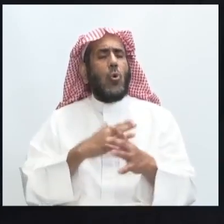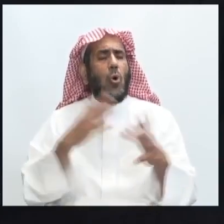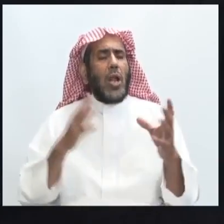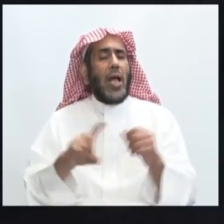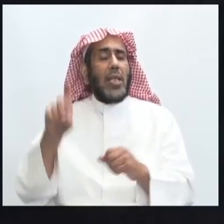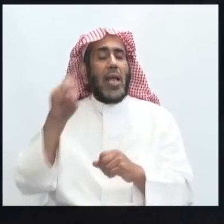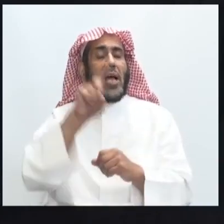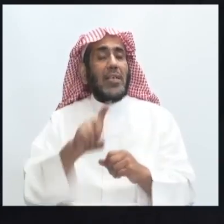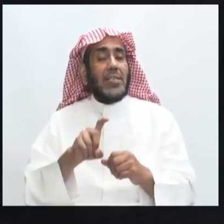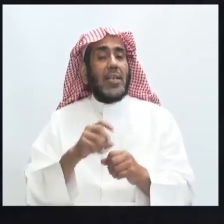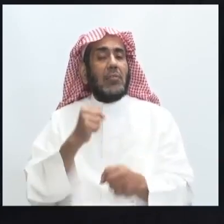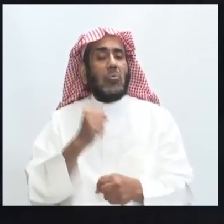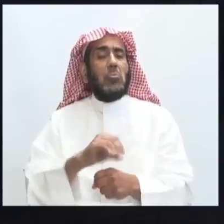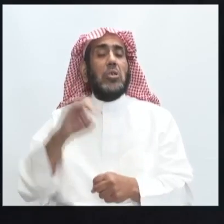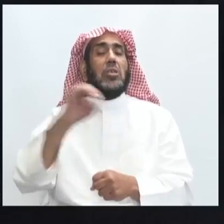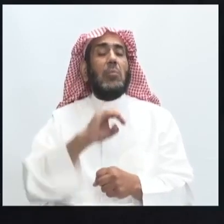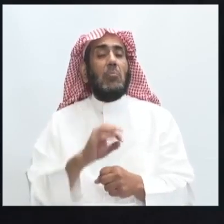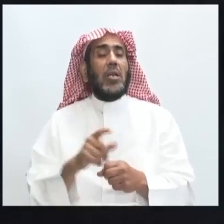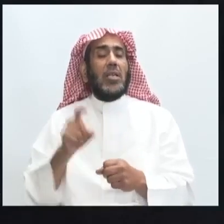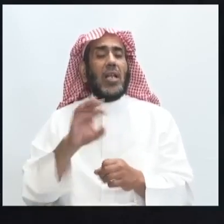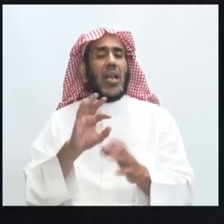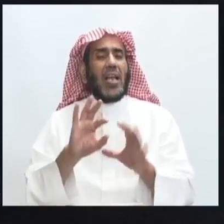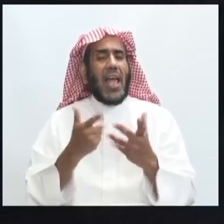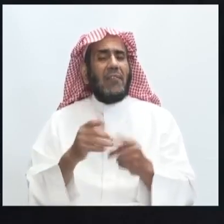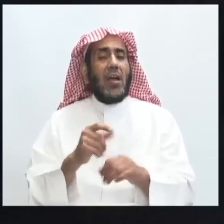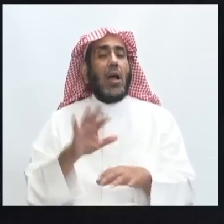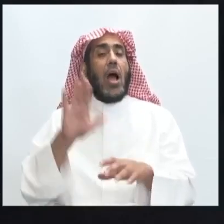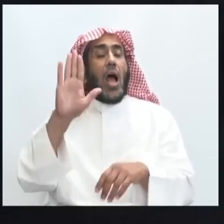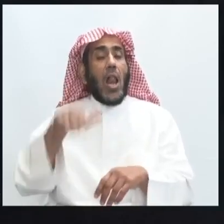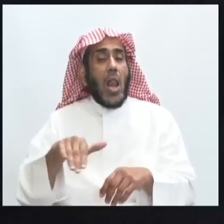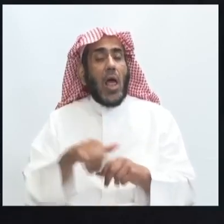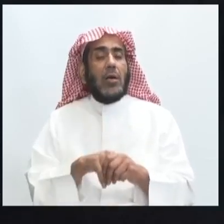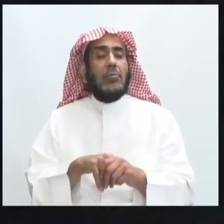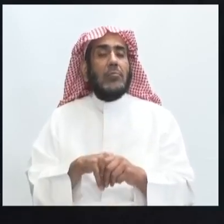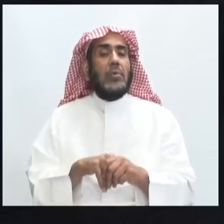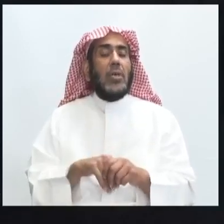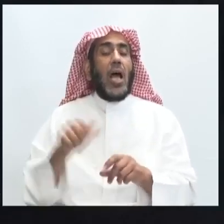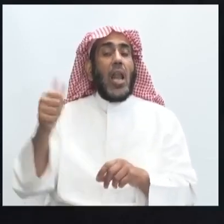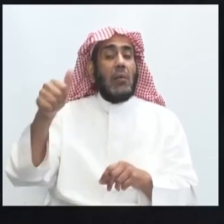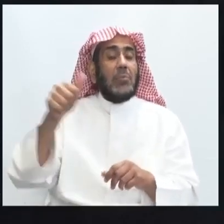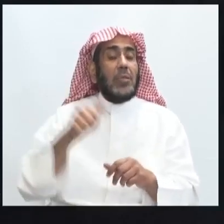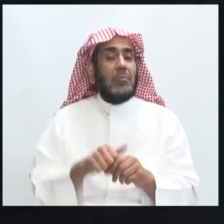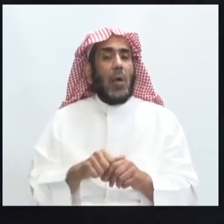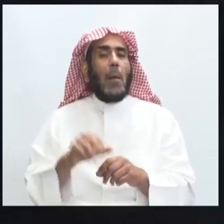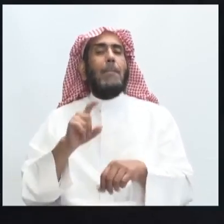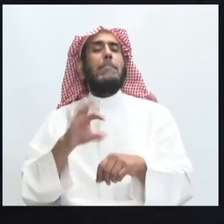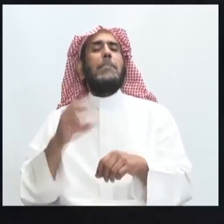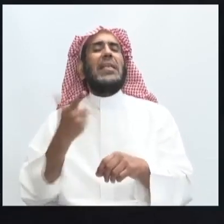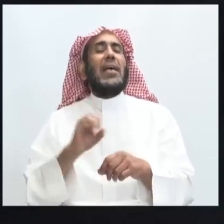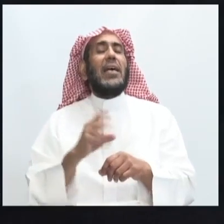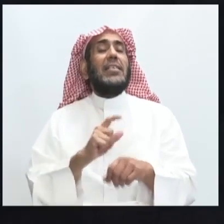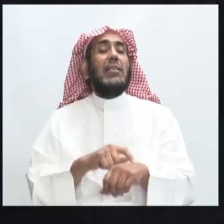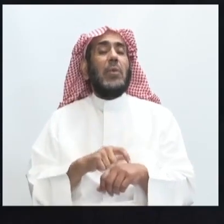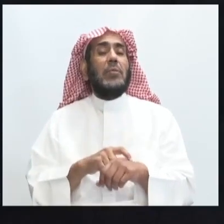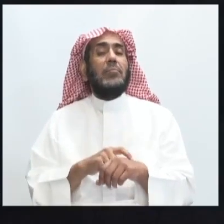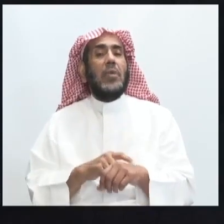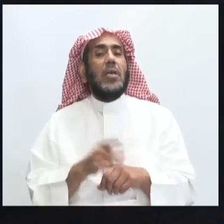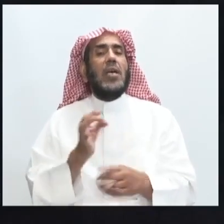اسئله كل هذه اسئله اما ان يسال كيف هل الهمزه متى للزمان